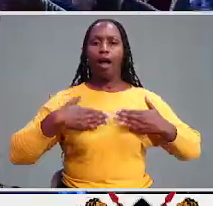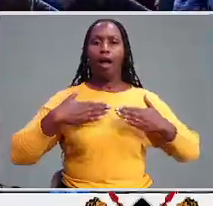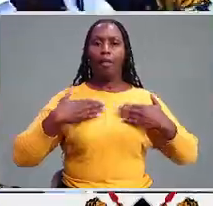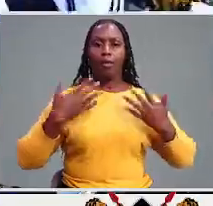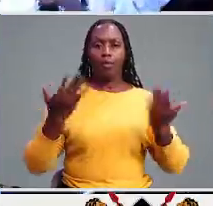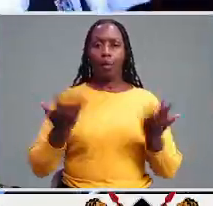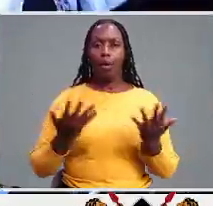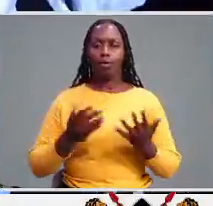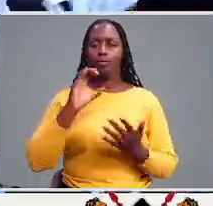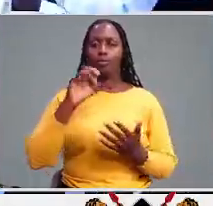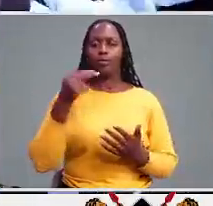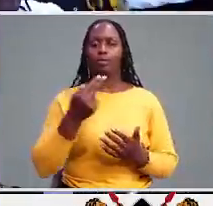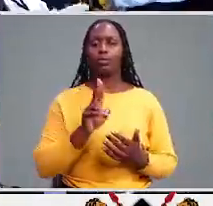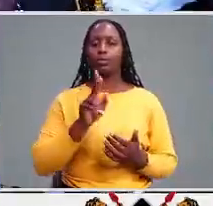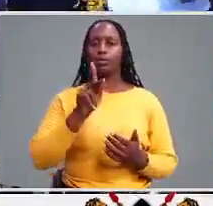cha Chuka.